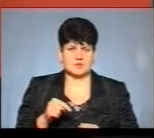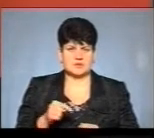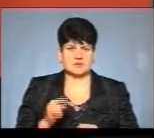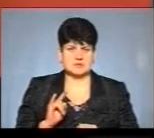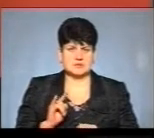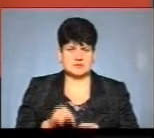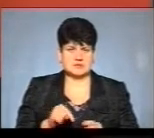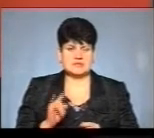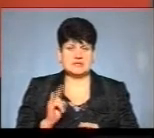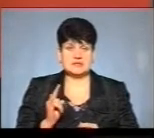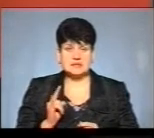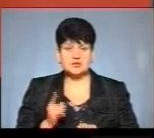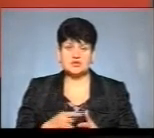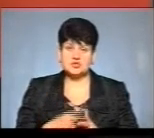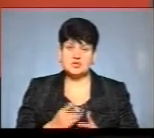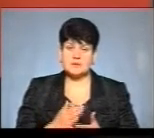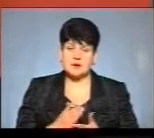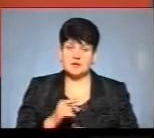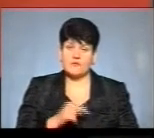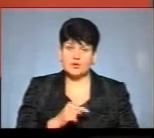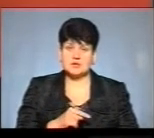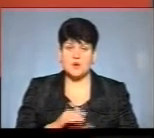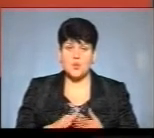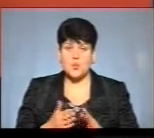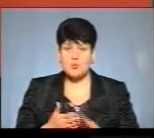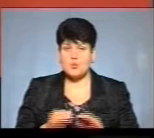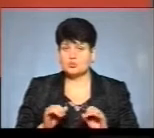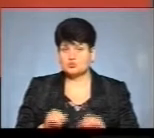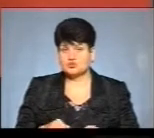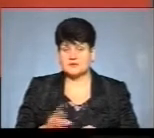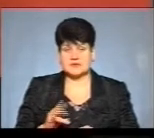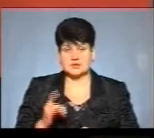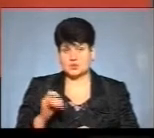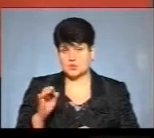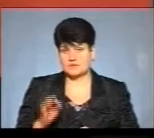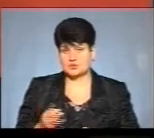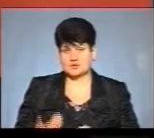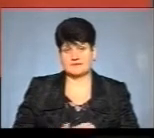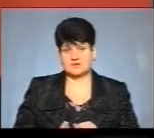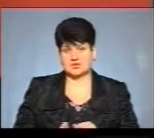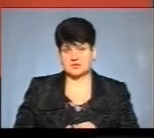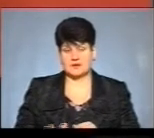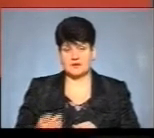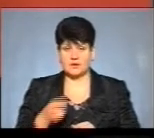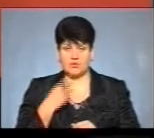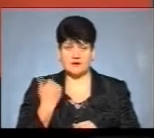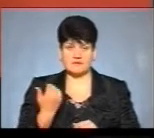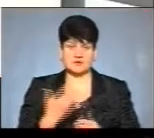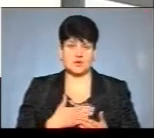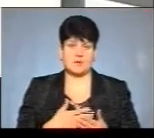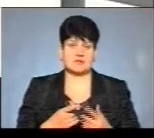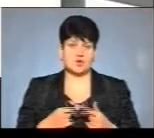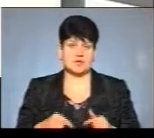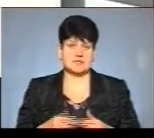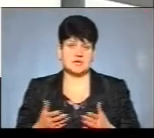цієї дитини, чи має вона умови, можливості на 100% життя, як декларує ваша громадська організація?